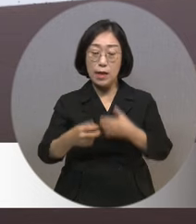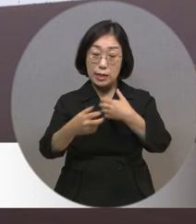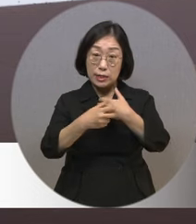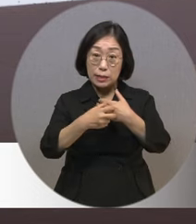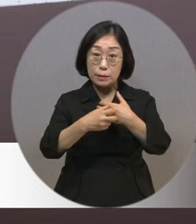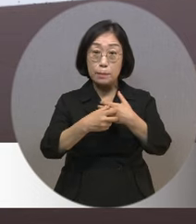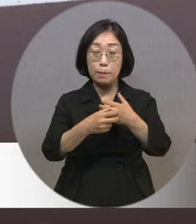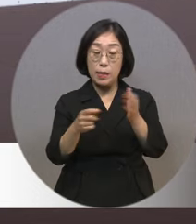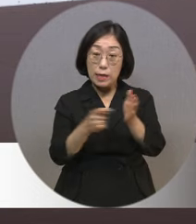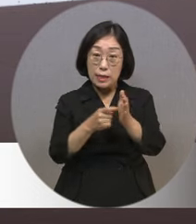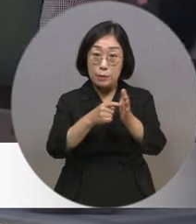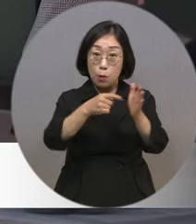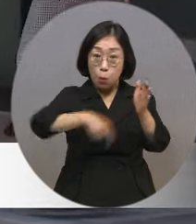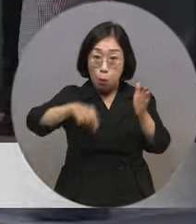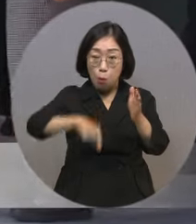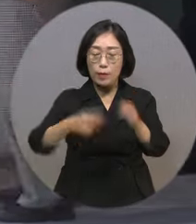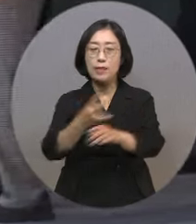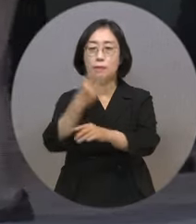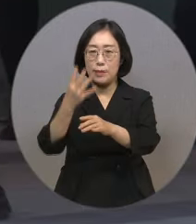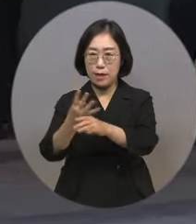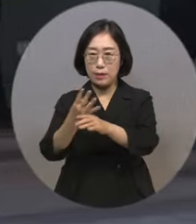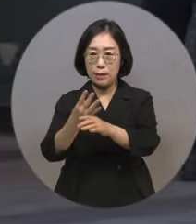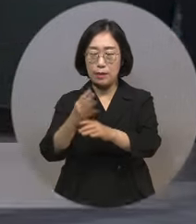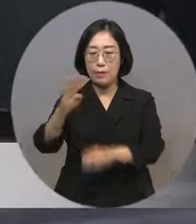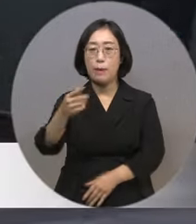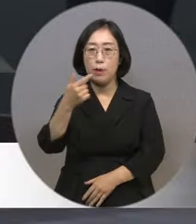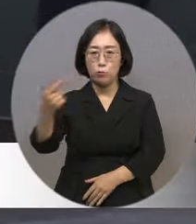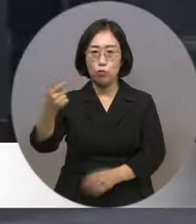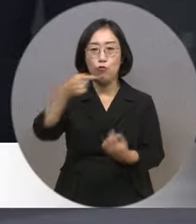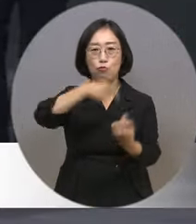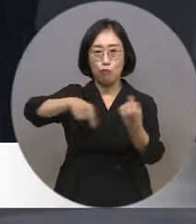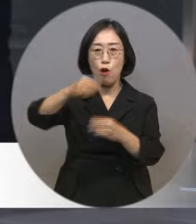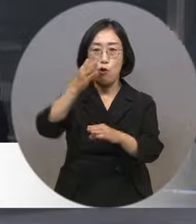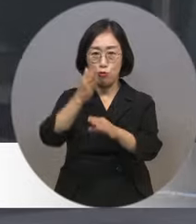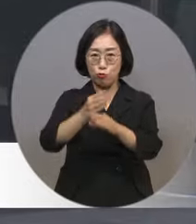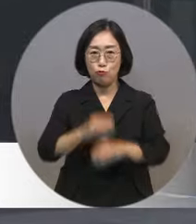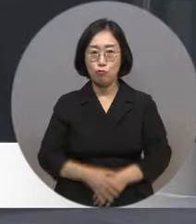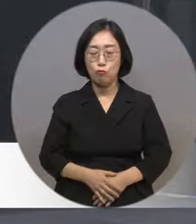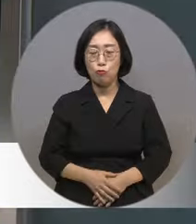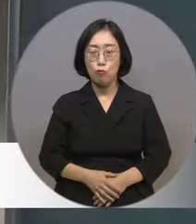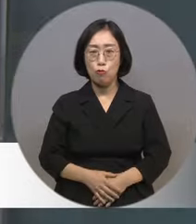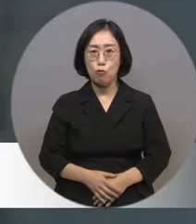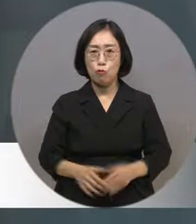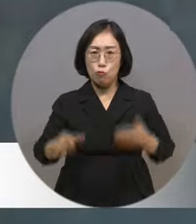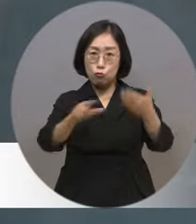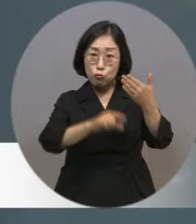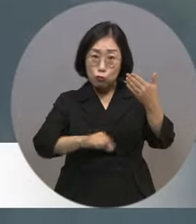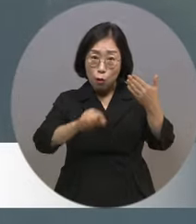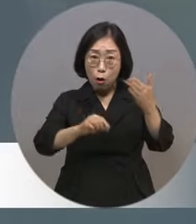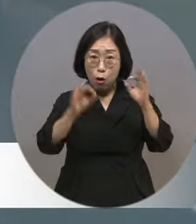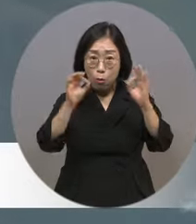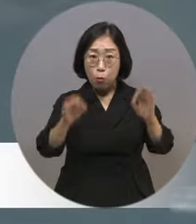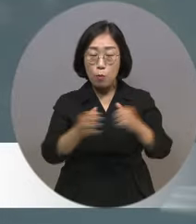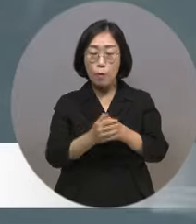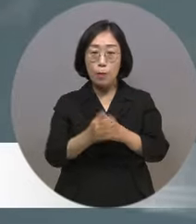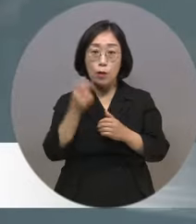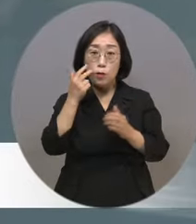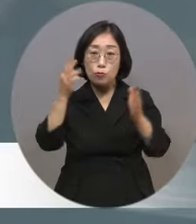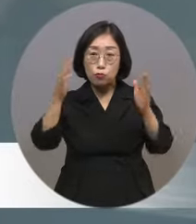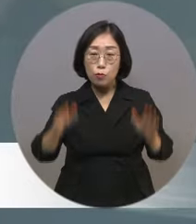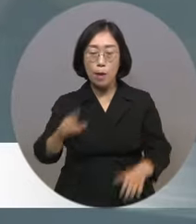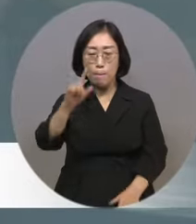24시간 운영하고 있다고 밝혔습니다 9월 셋째 주 기준으로 응급실 내원 환자는 주중 평균